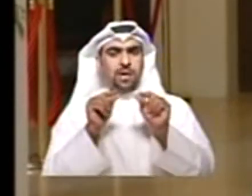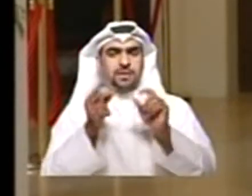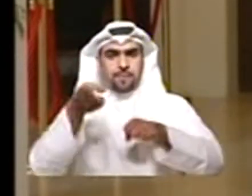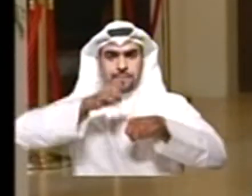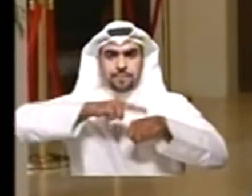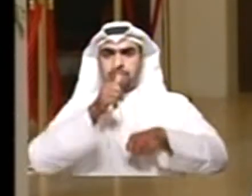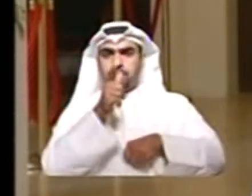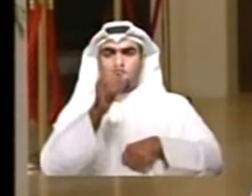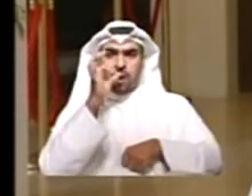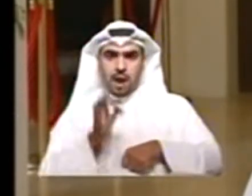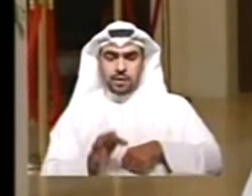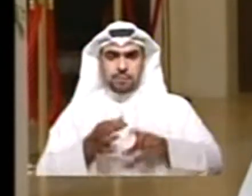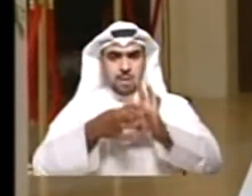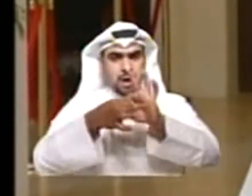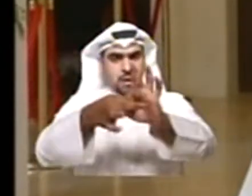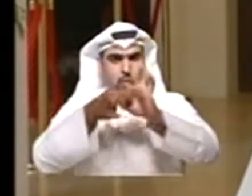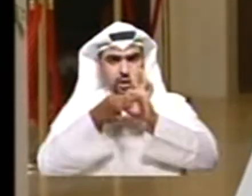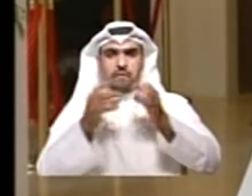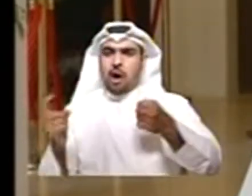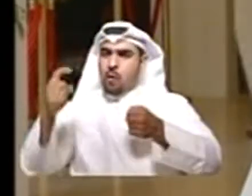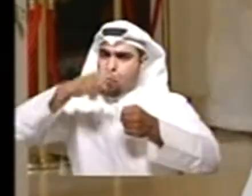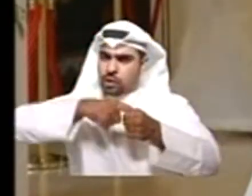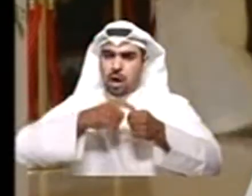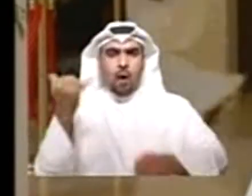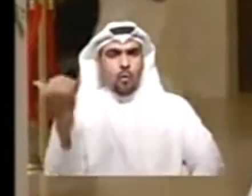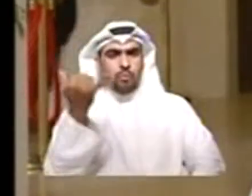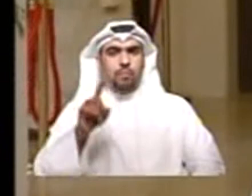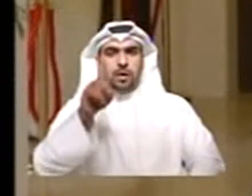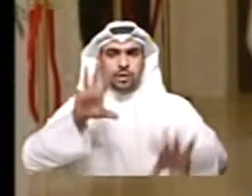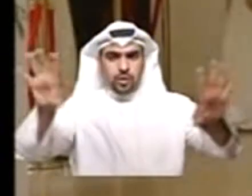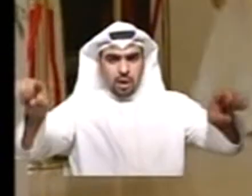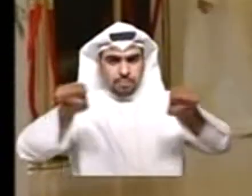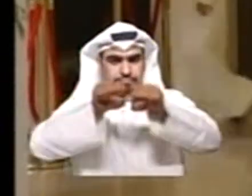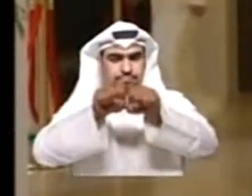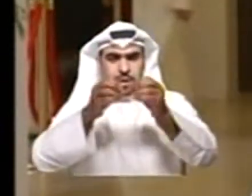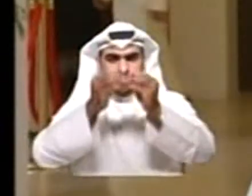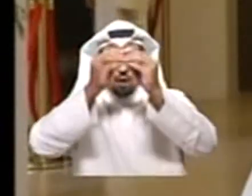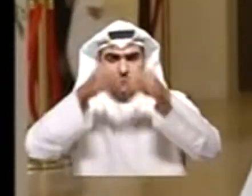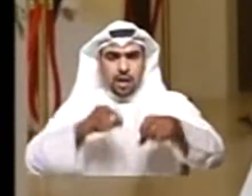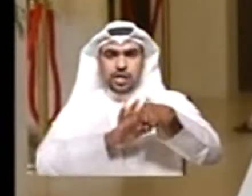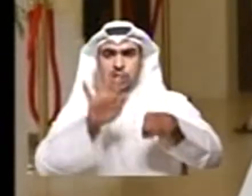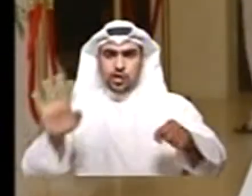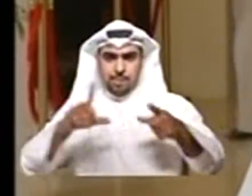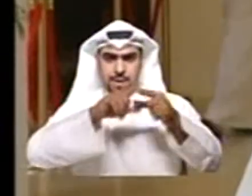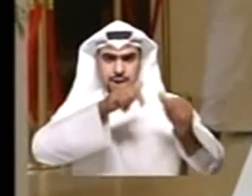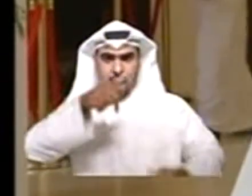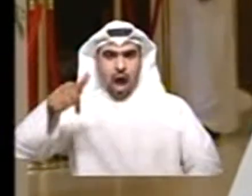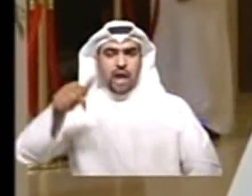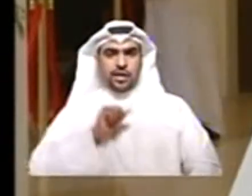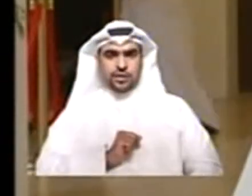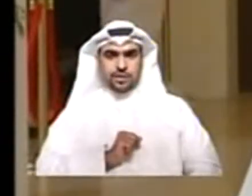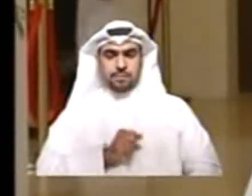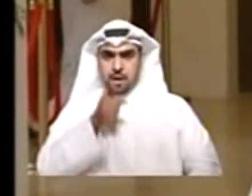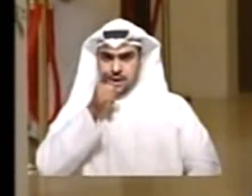مجلس التعاون الخليجي بما يحقق متطلعات أبنائه. هذا عبد العزيز